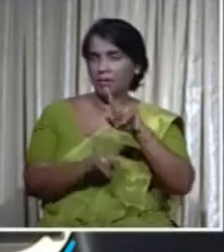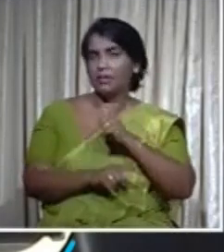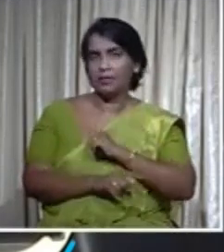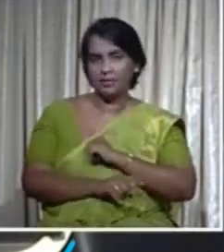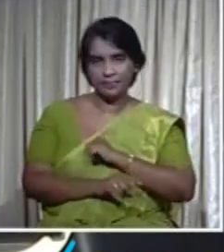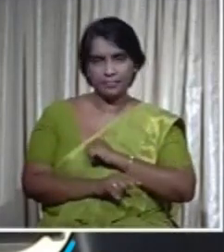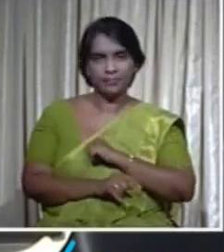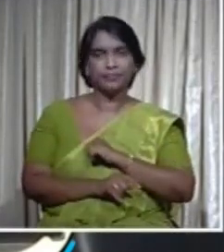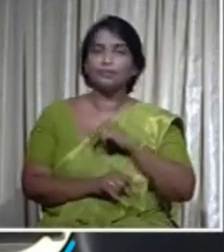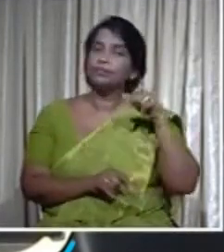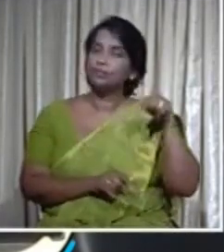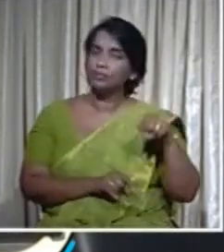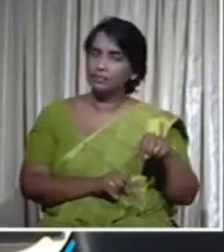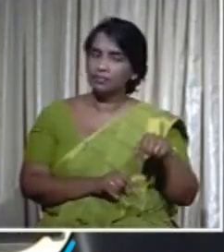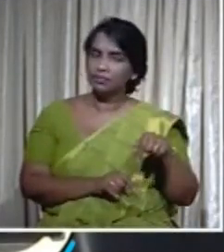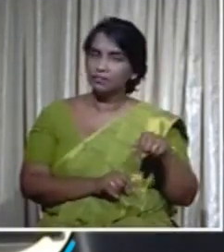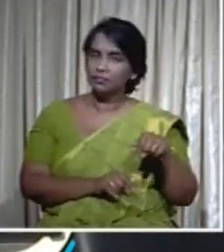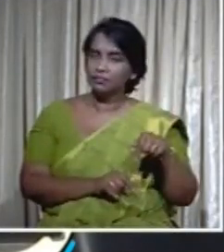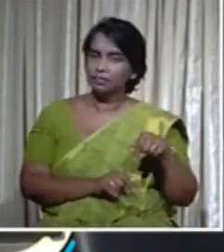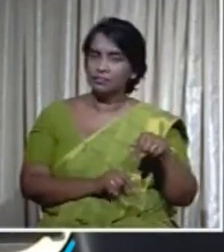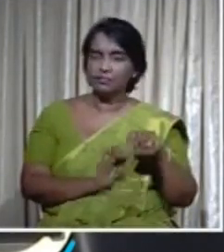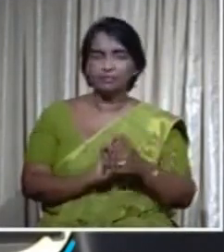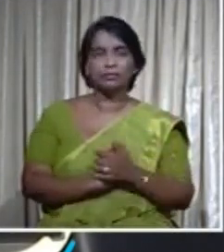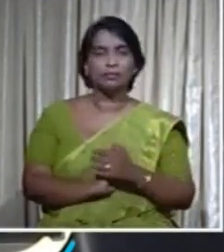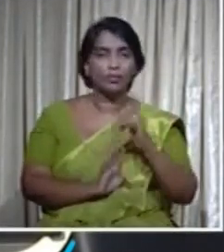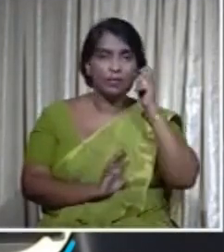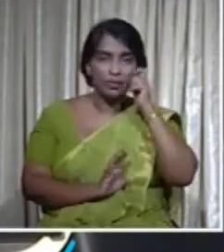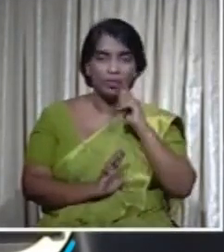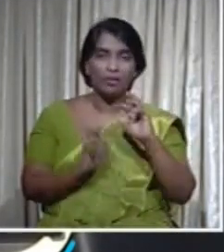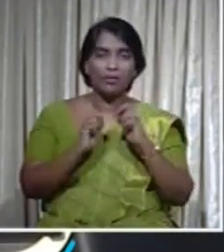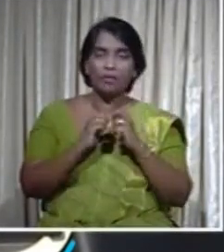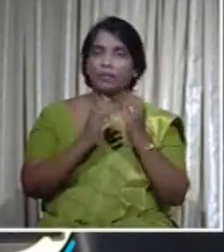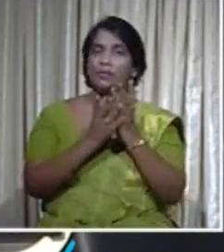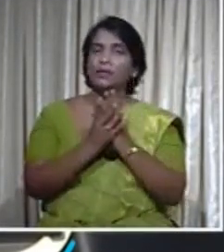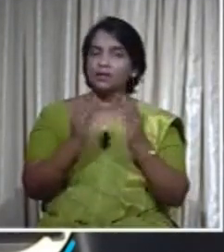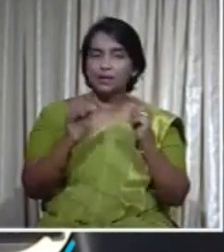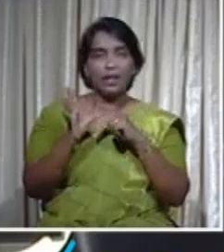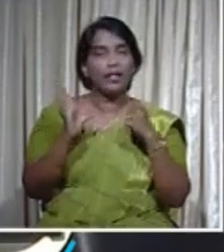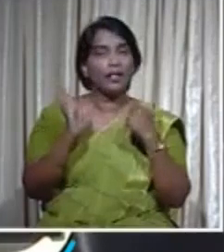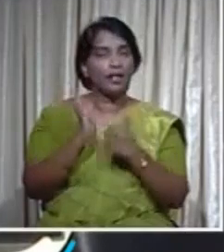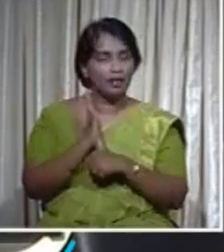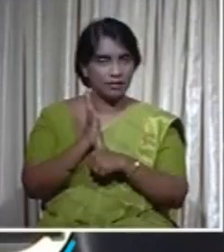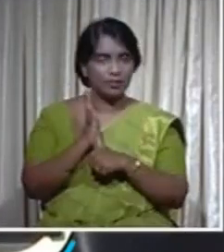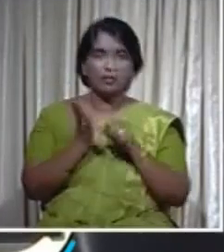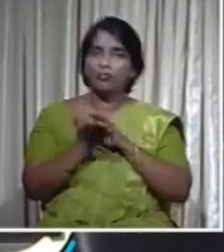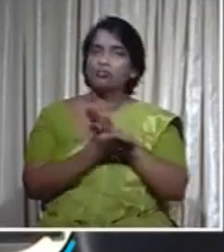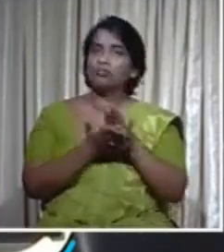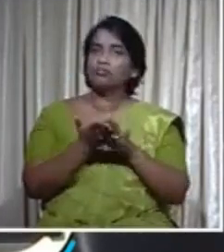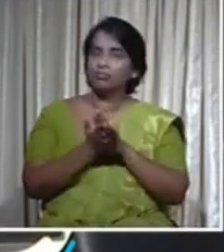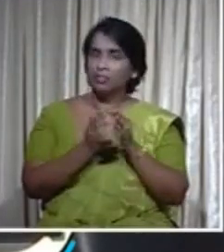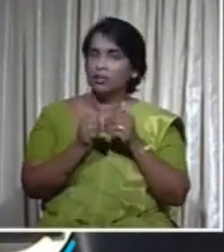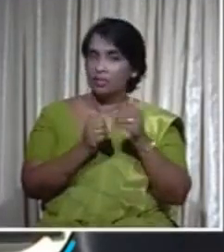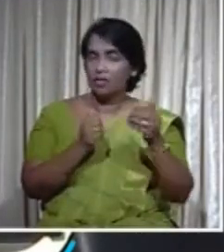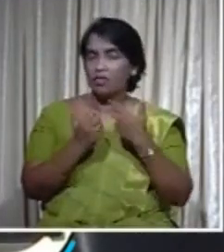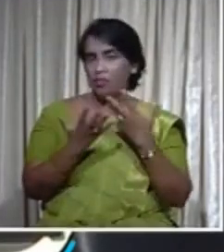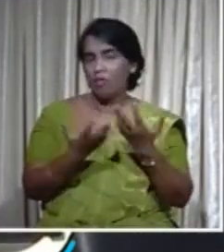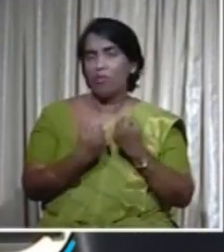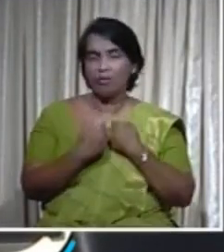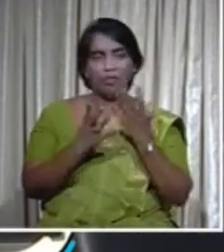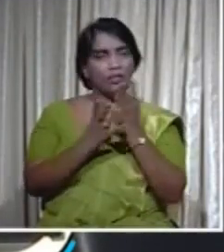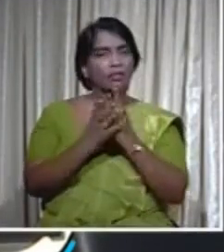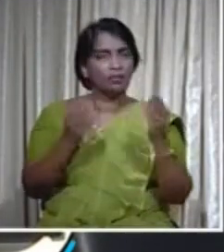இன்றைக்கு பயங்கரவாத தடை சட்டம் திருத்தப்பட வேண்டும், அது இல்லாதொழிக்க வேண்டும் என்பது எங்களுடைய